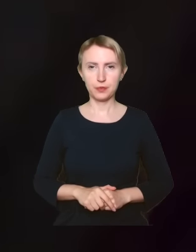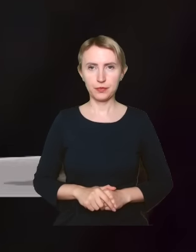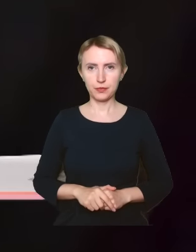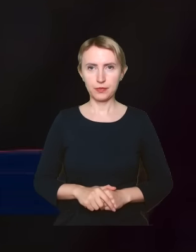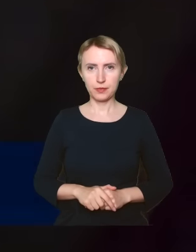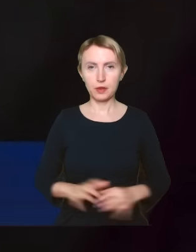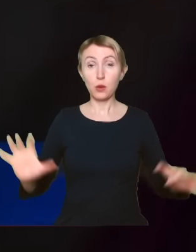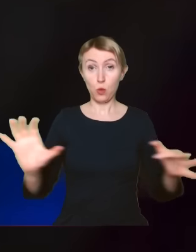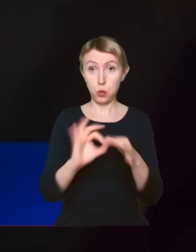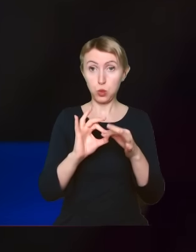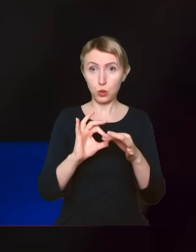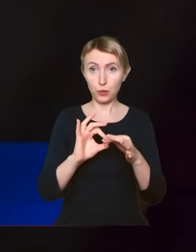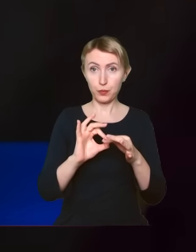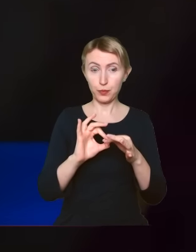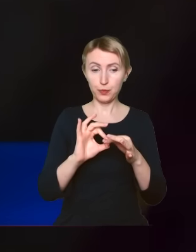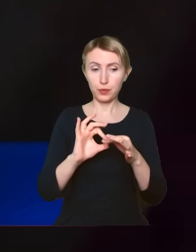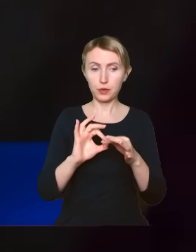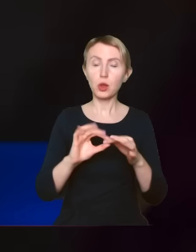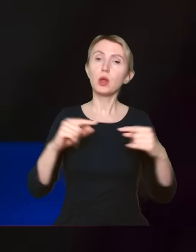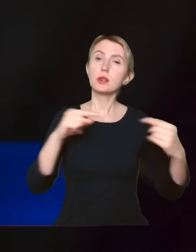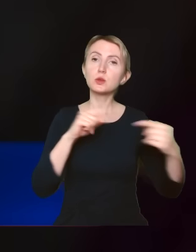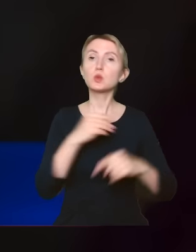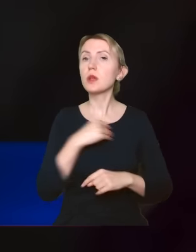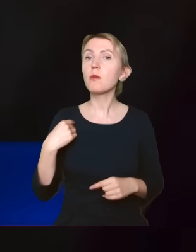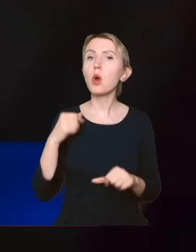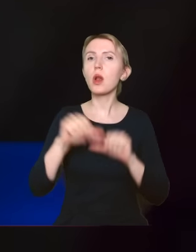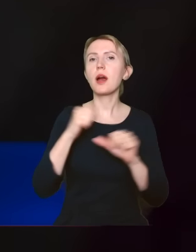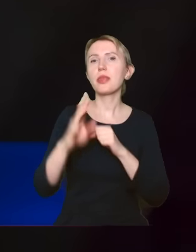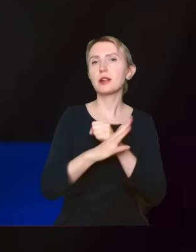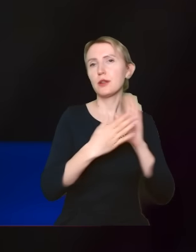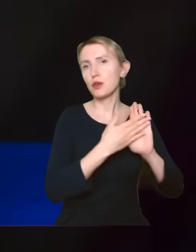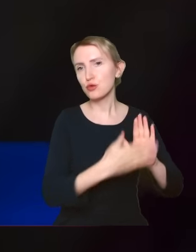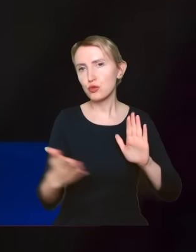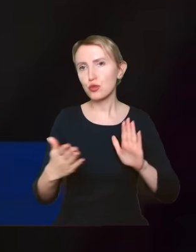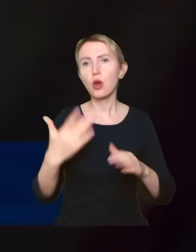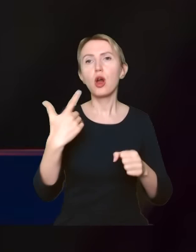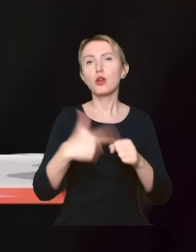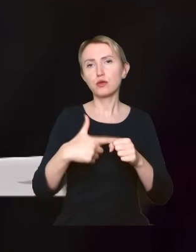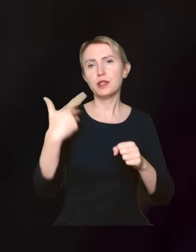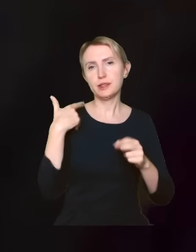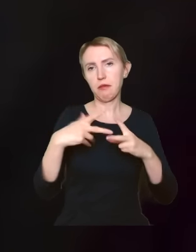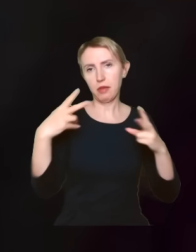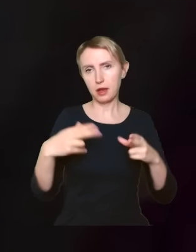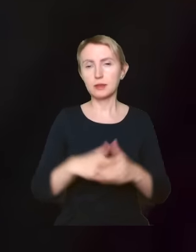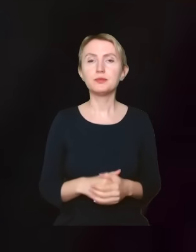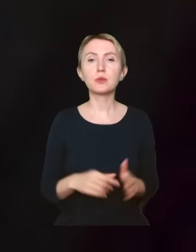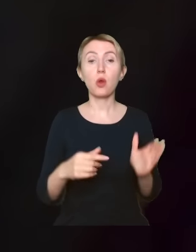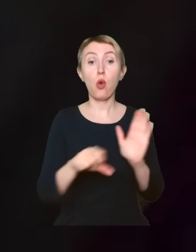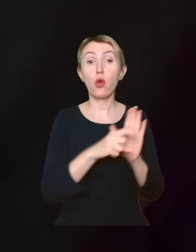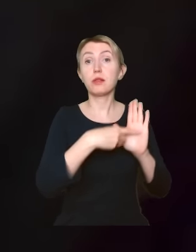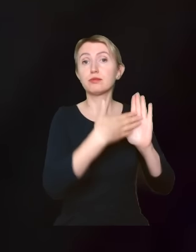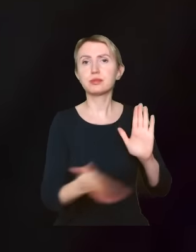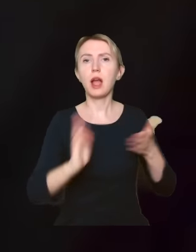Fuzja jest przedmiotem dyskusji w Polsce od lat 90. XX wieku i od wtedy zmienił się